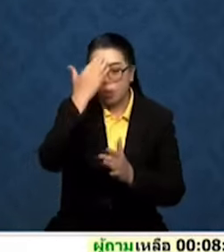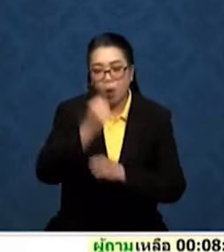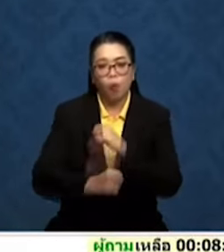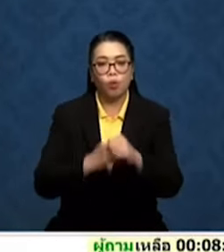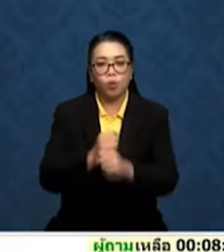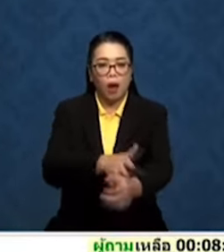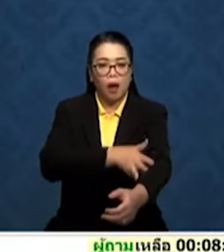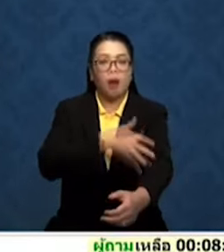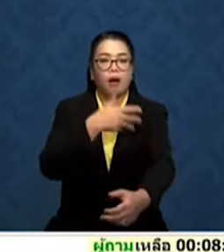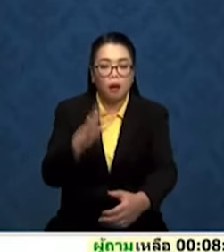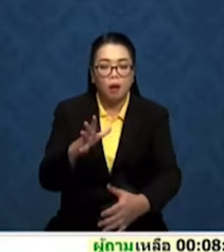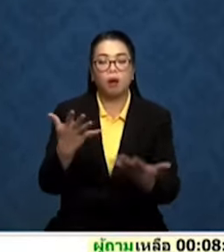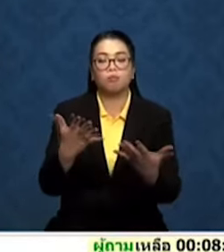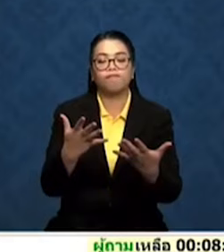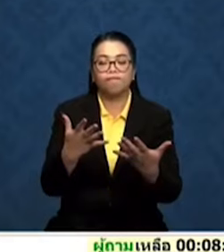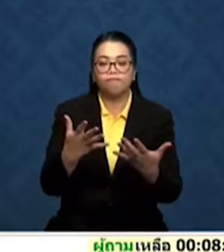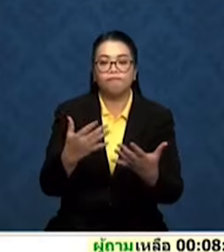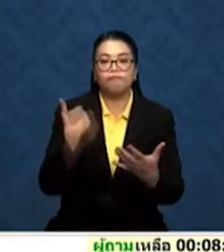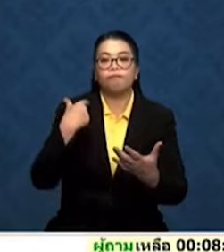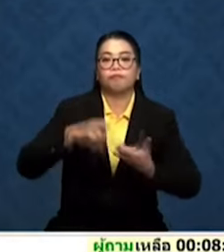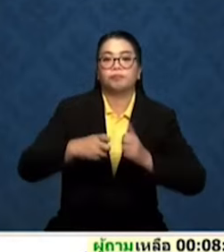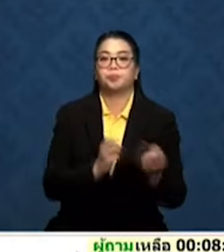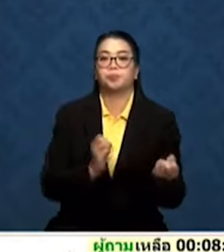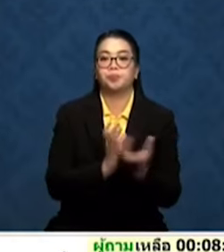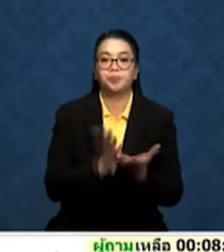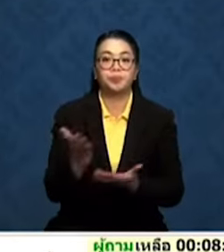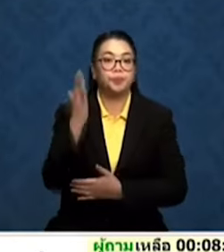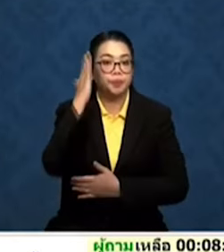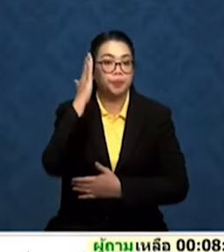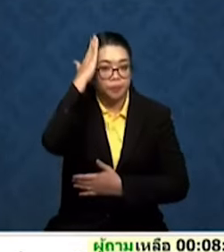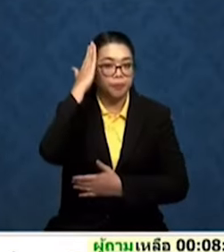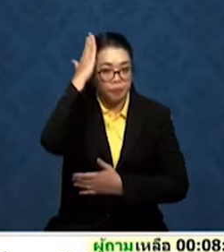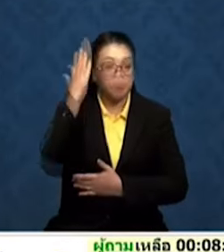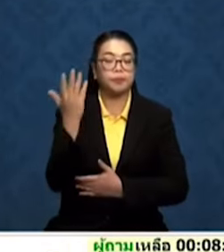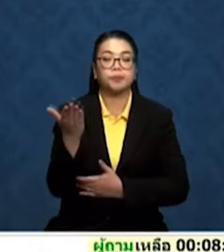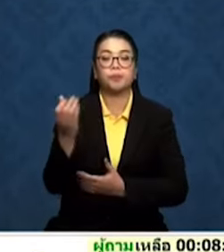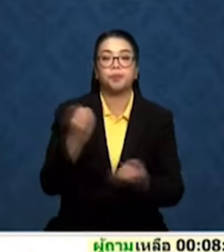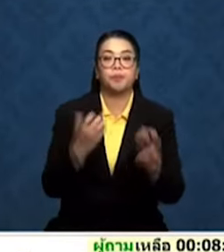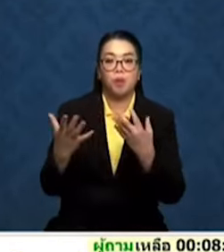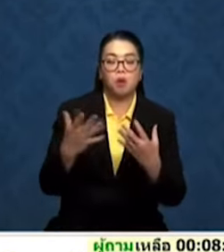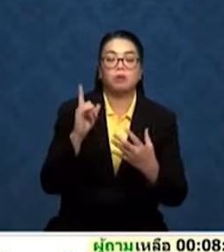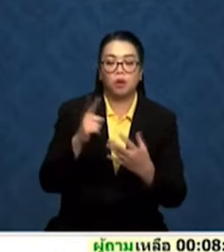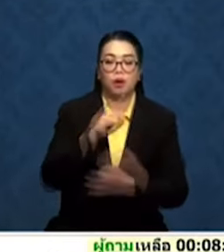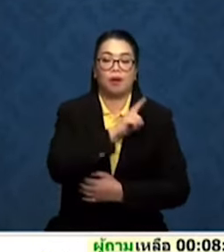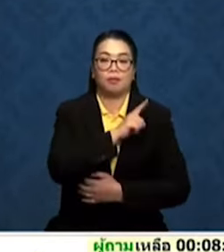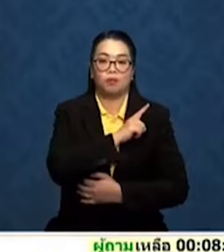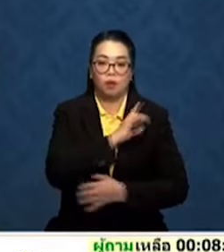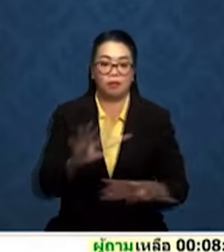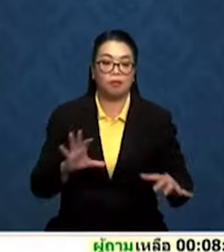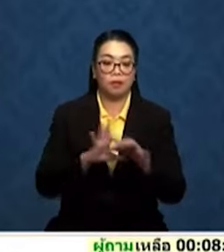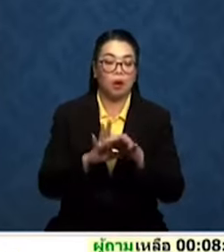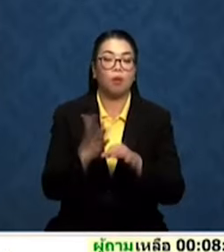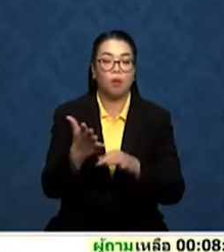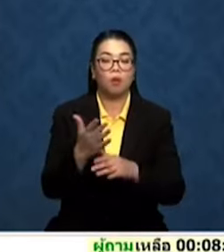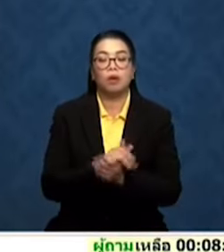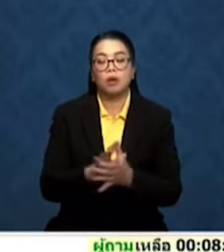มันมีพอสมควรแต่ก็ได้รับการสั่งการจากท่านร้อยเอกธรรมนพรมเผ่าให้เจ้าหน้าที่ในแต่ละส่วนที่มีความเกี่ยวข้องภายใต้สังกัดของ